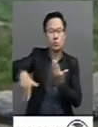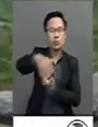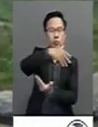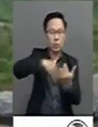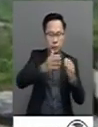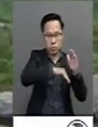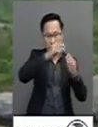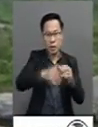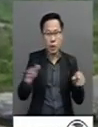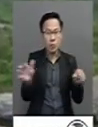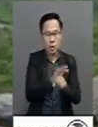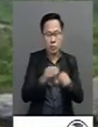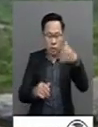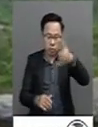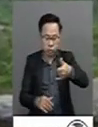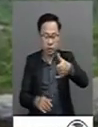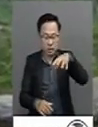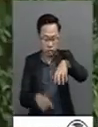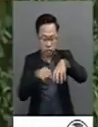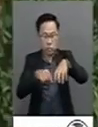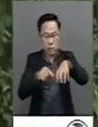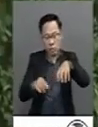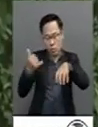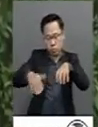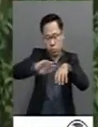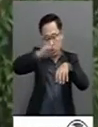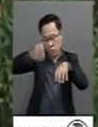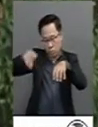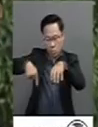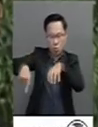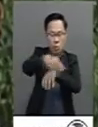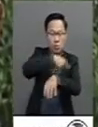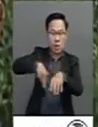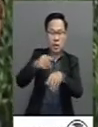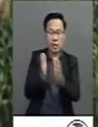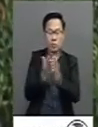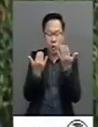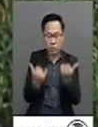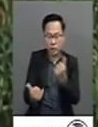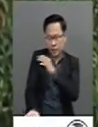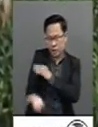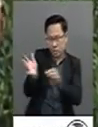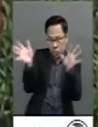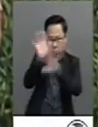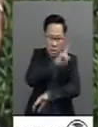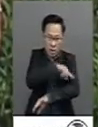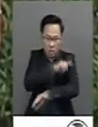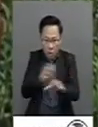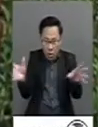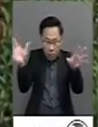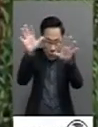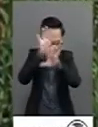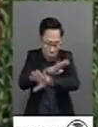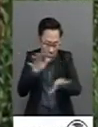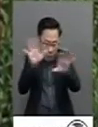ภูเขาก็จะเห็นล้อมรอบเลยนะคะแล้วก็มีวิวที่สวยงามบางช่วงจะมีหมอกลอยปกคลุมหนาแน่นคล้ายกับทะเลหม